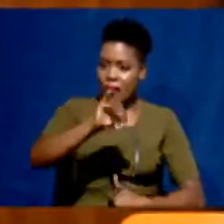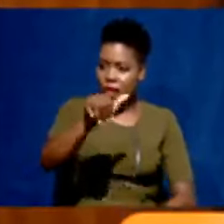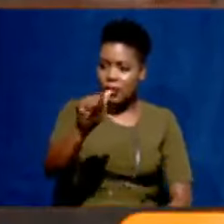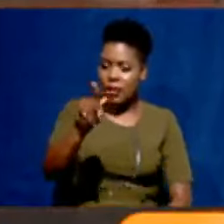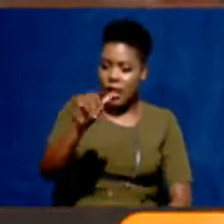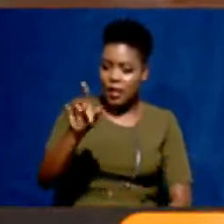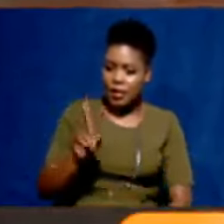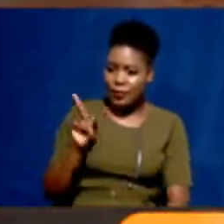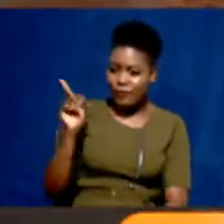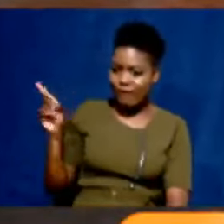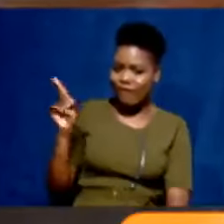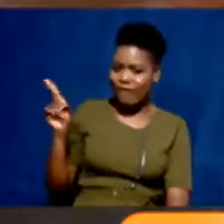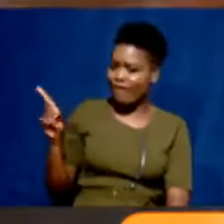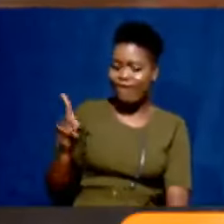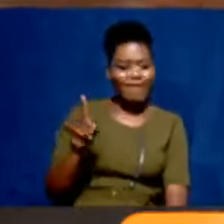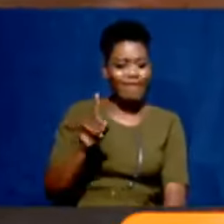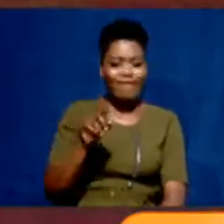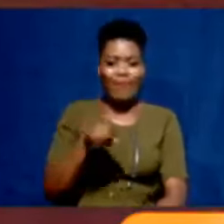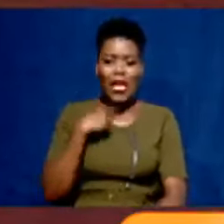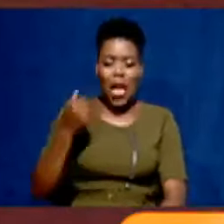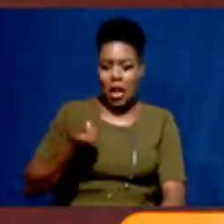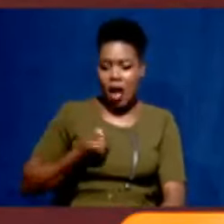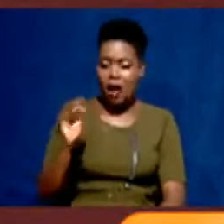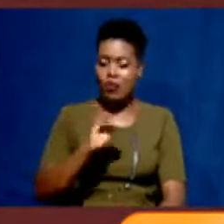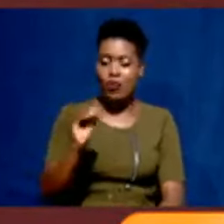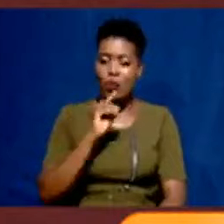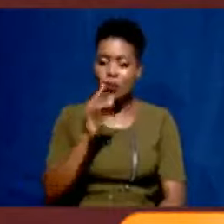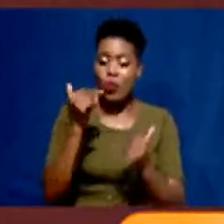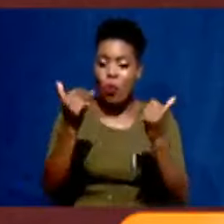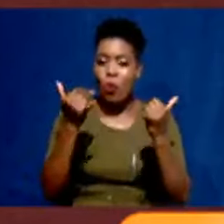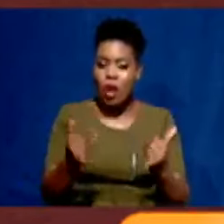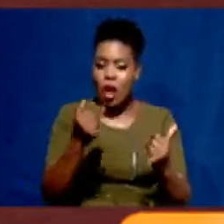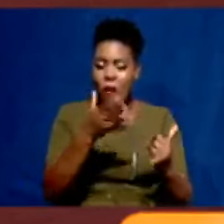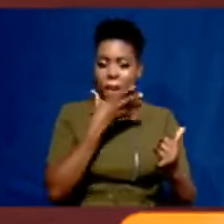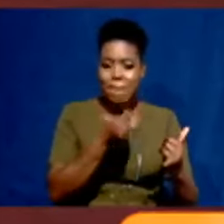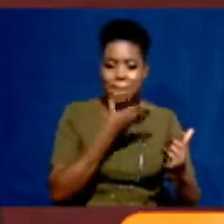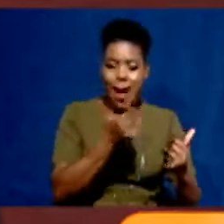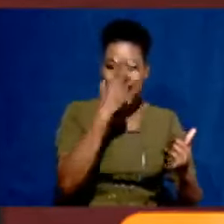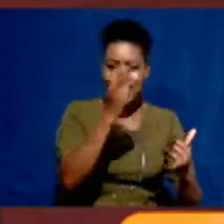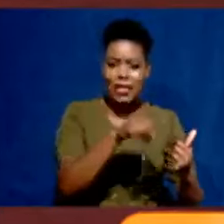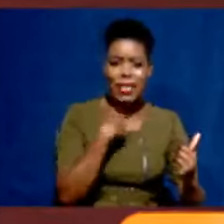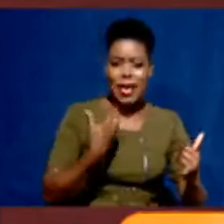Maribe, hakutekeleza kitendo hicho na hivyo basi kumwachilia huru.